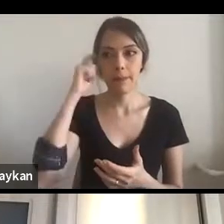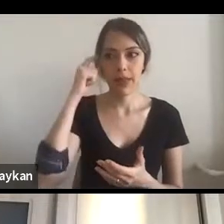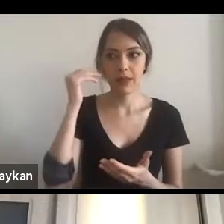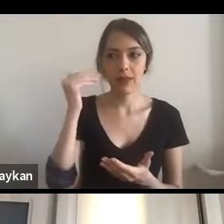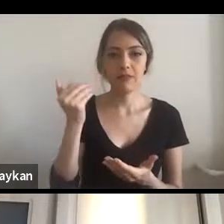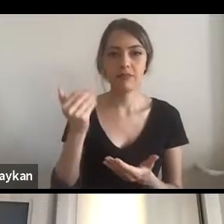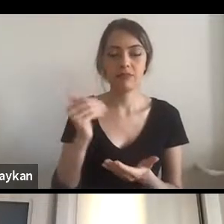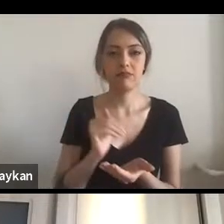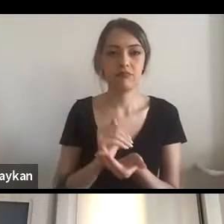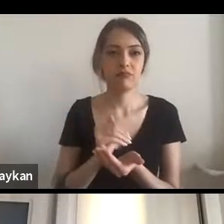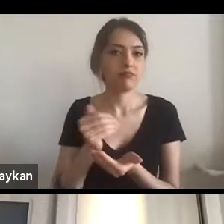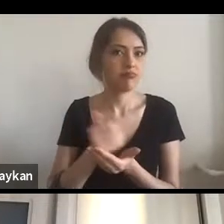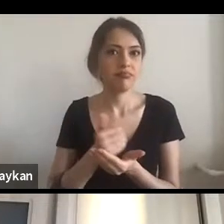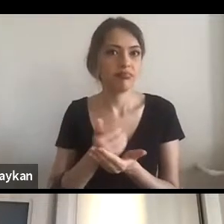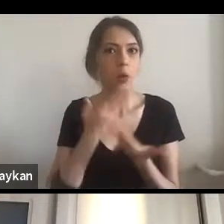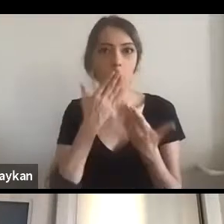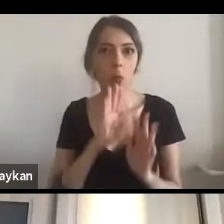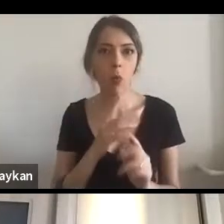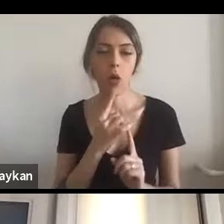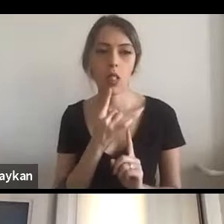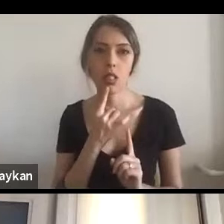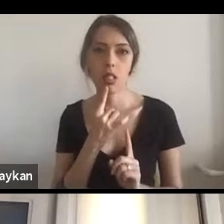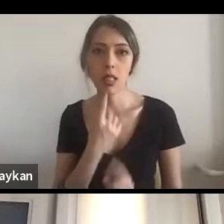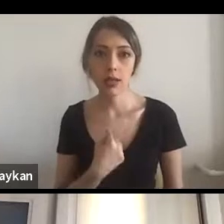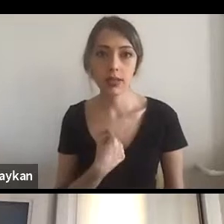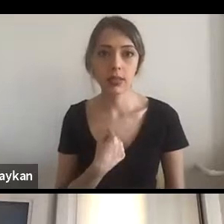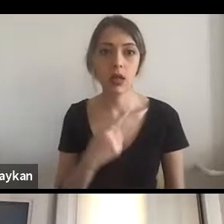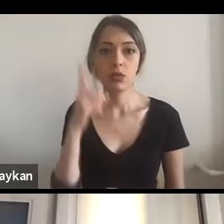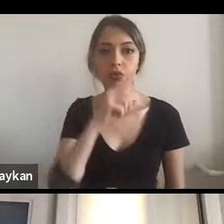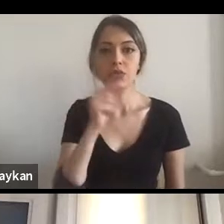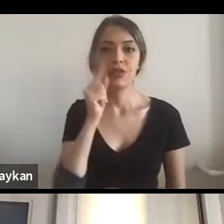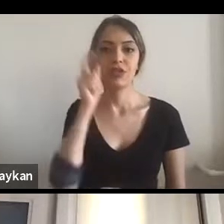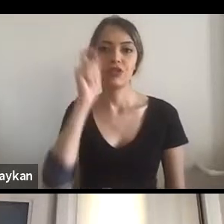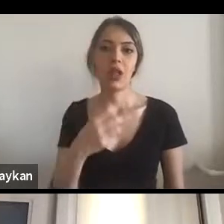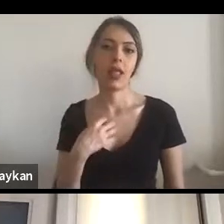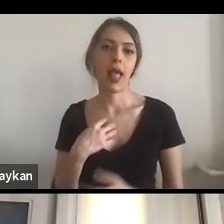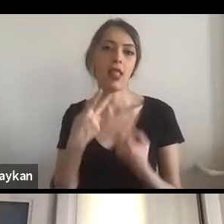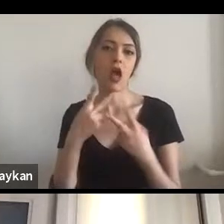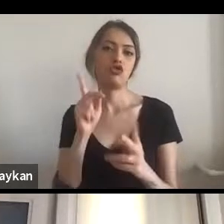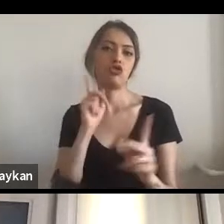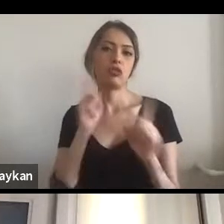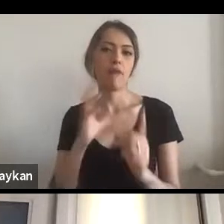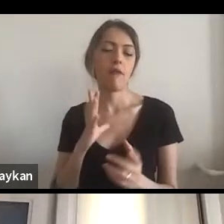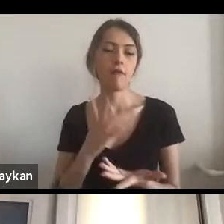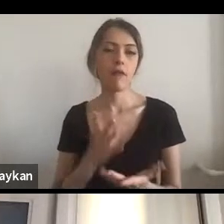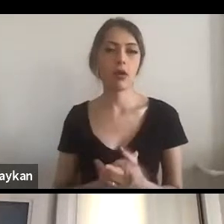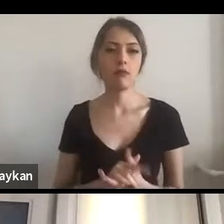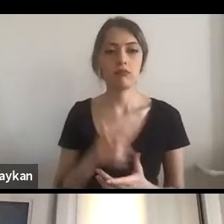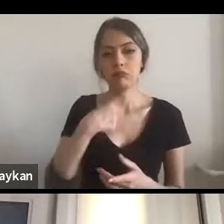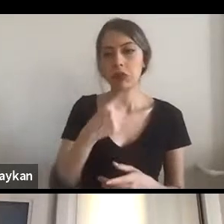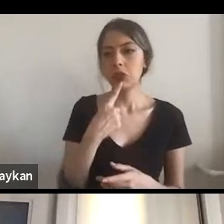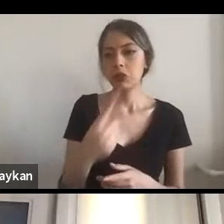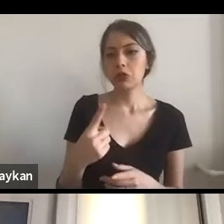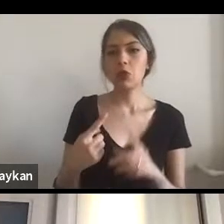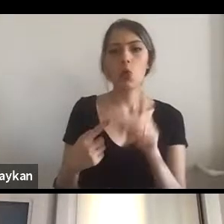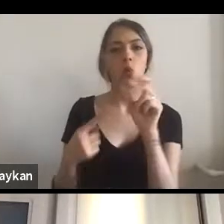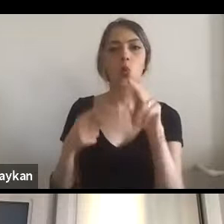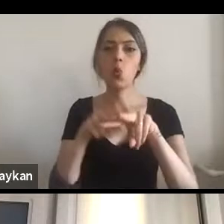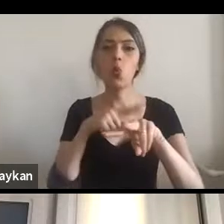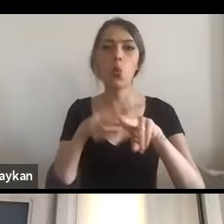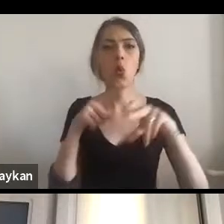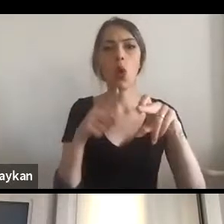dediler çünkü bunlar kişilerin kendi açtığı davalar. Biz dedik ki UYAP sistemi var. UYAP sistemi içerisinde her